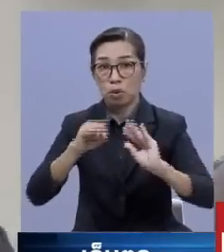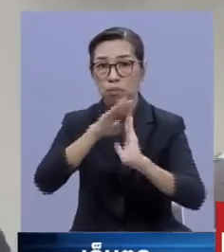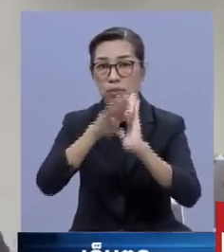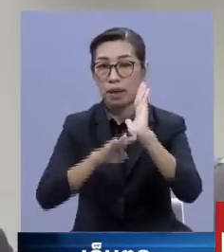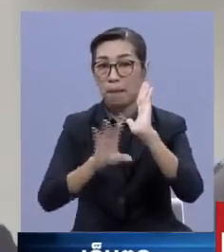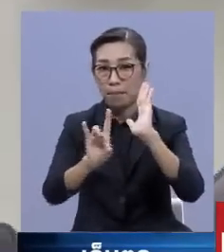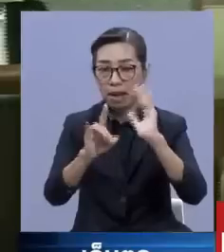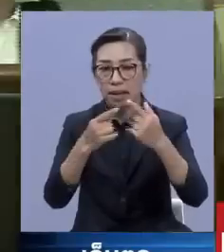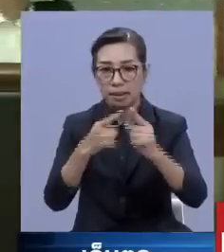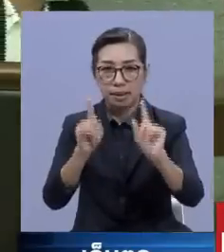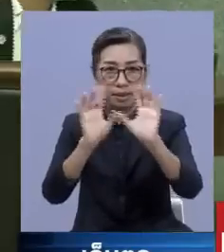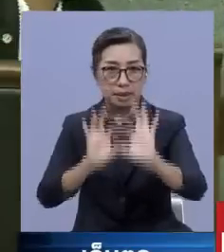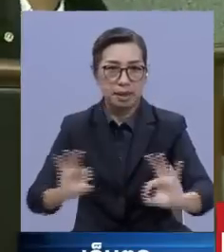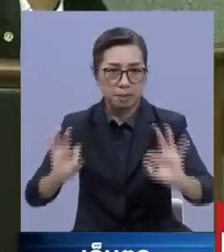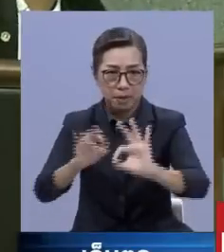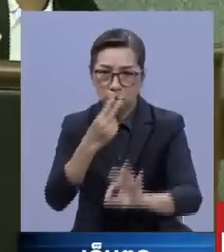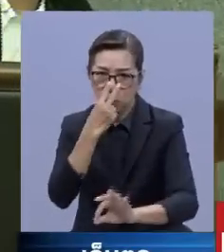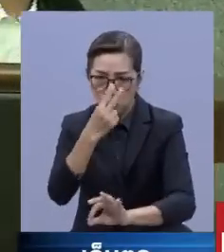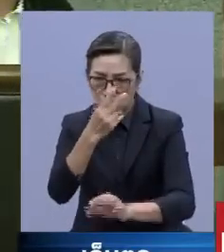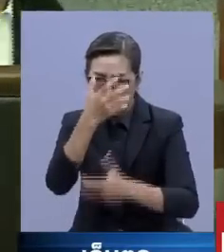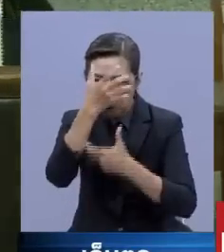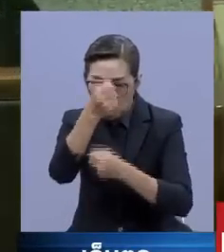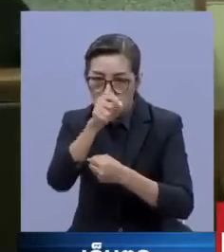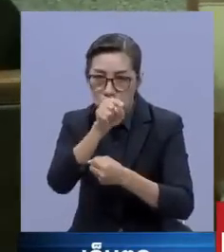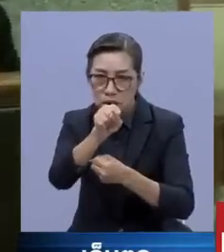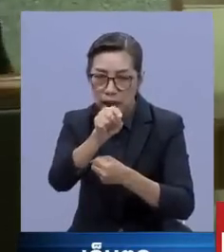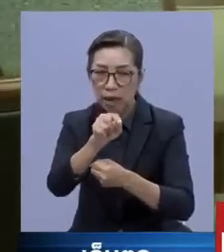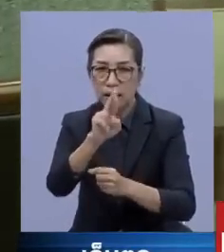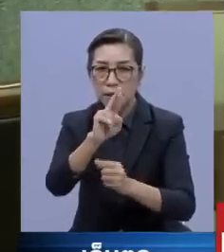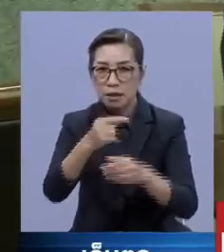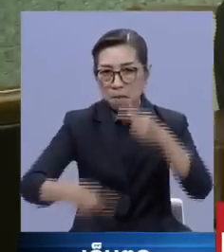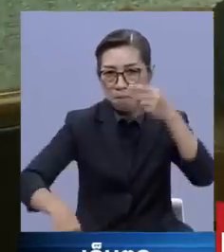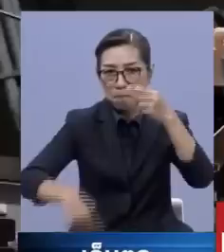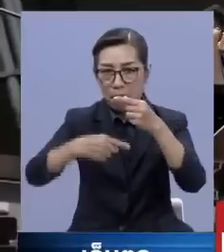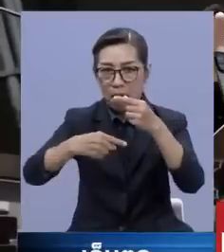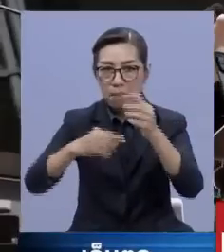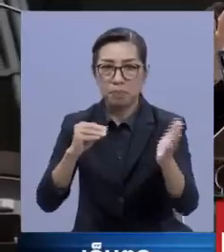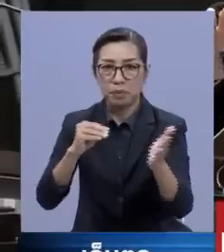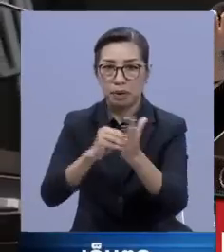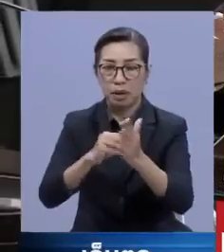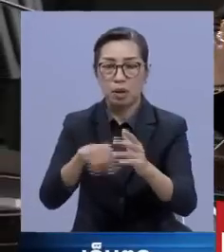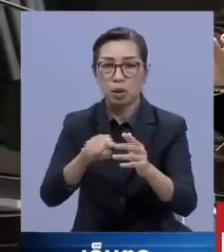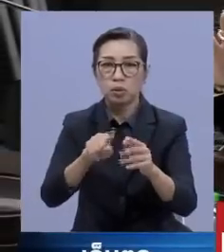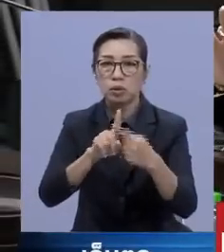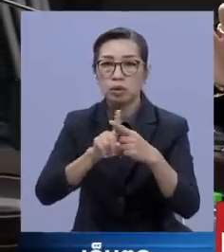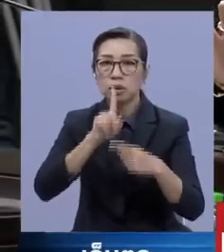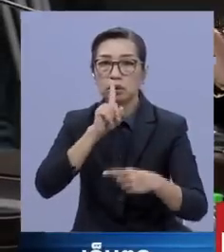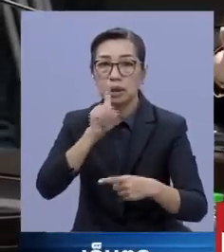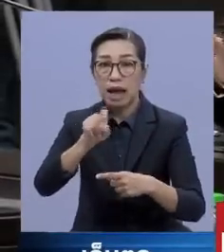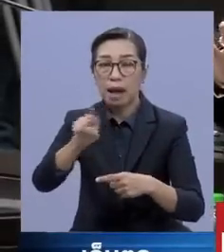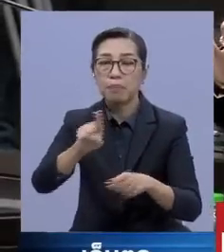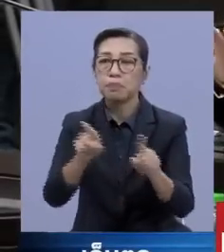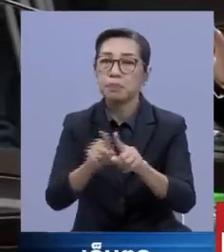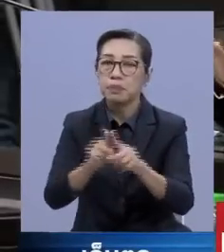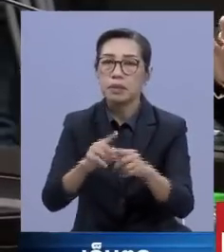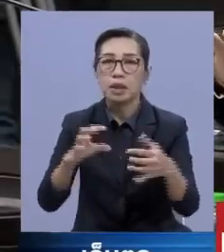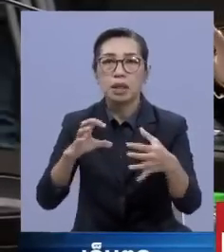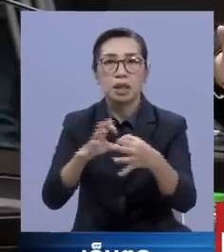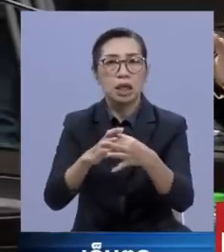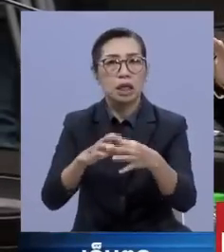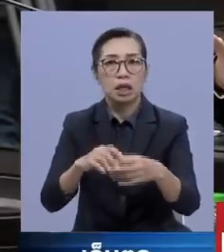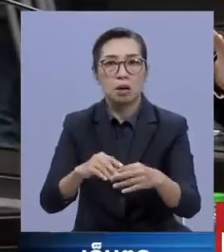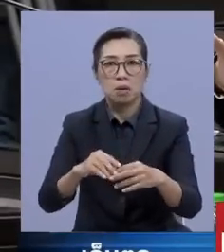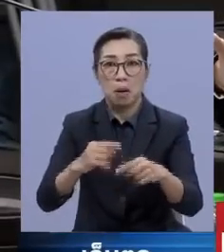แต่ว่าไฮไลท์สำคัญที่น่าติดตามและเป็นระเบียบวาระที่ขอเพิ่มเติมเข้ามาในการตั้งกระทู้ถามสดนั้นไม่ว่าจะเป็นเรื่องของ